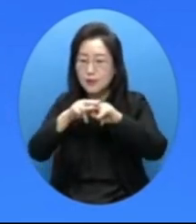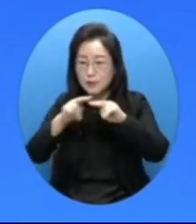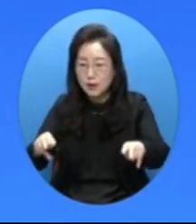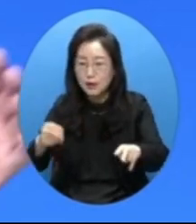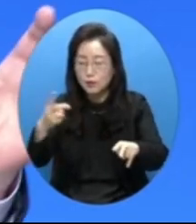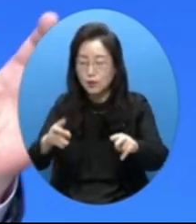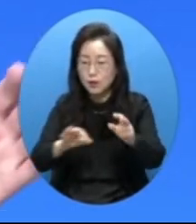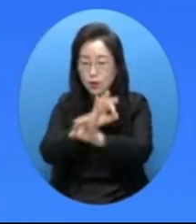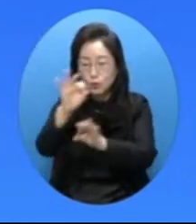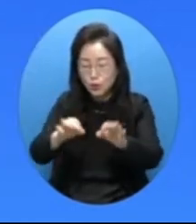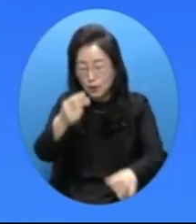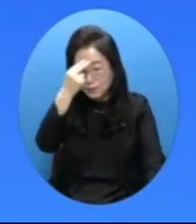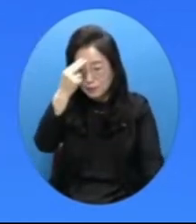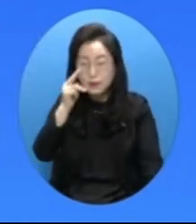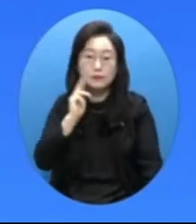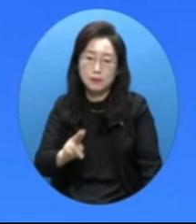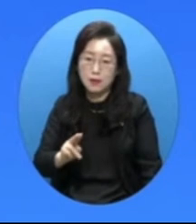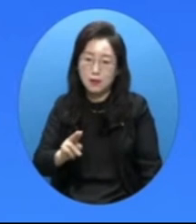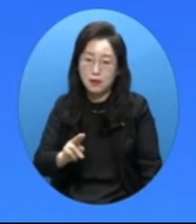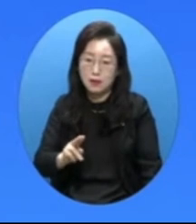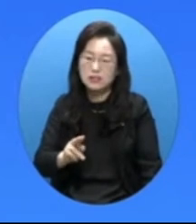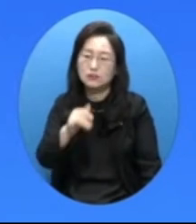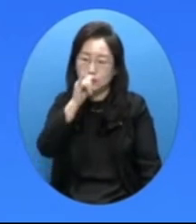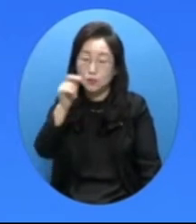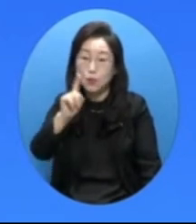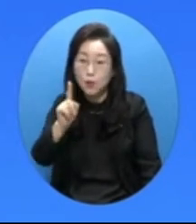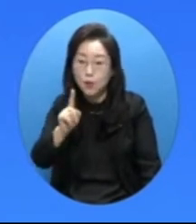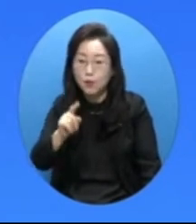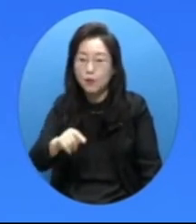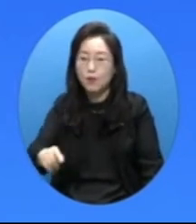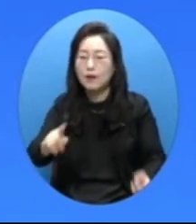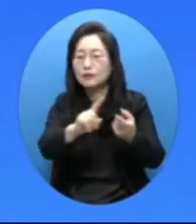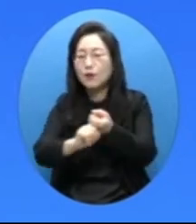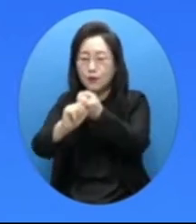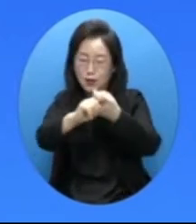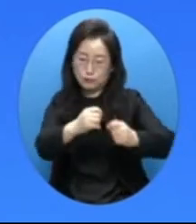마치 연합군이 우리를